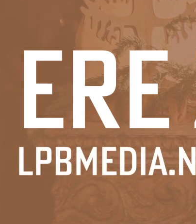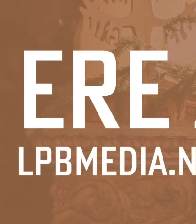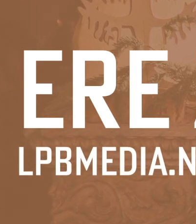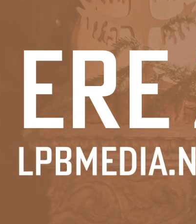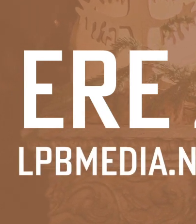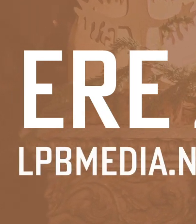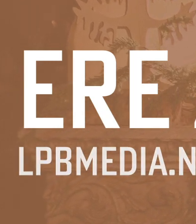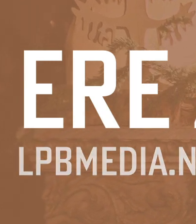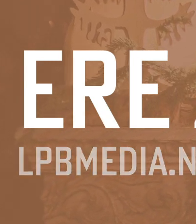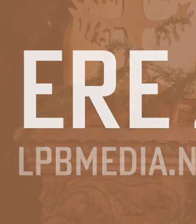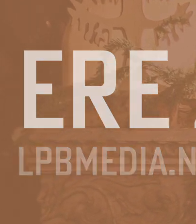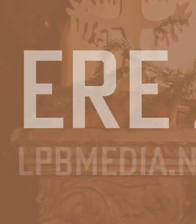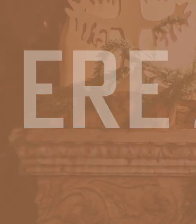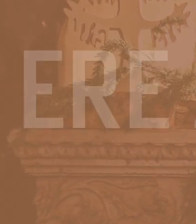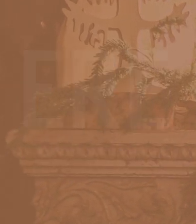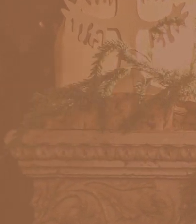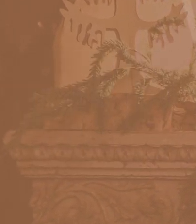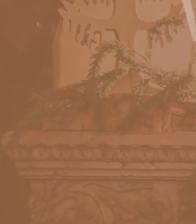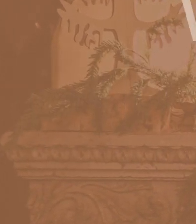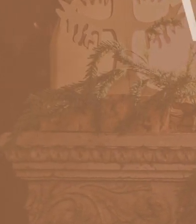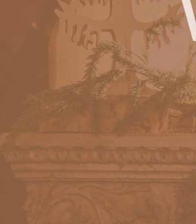vrede op aarde,